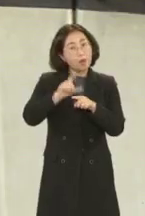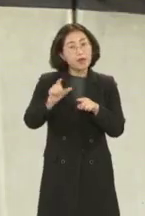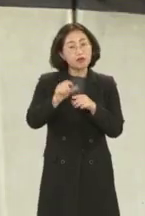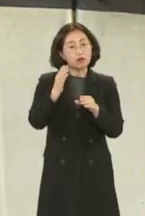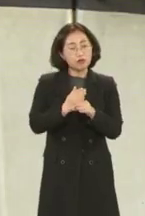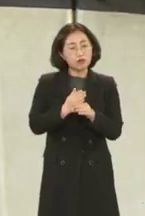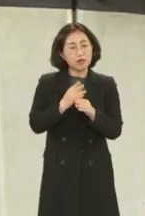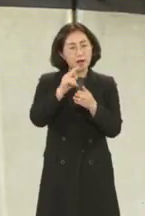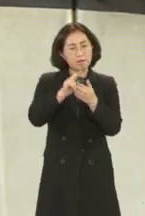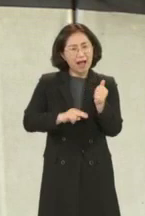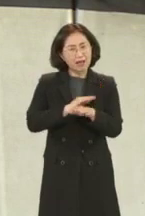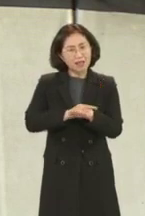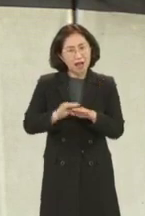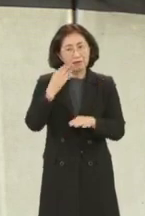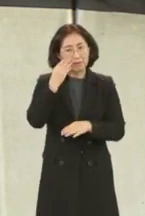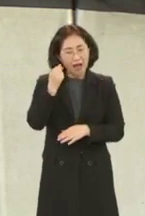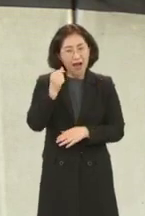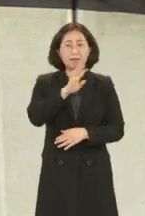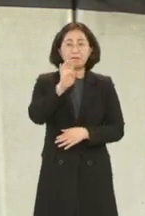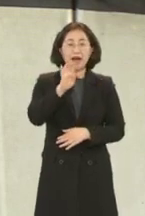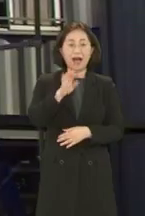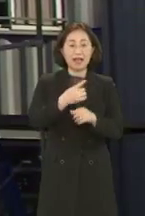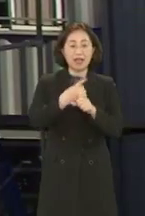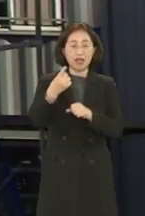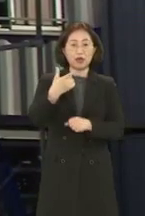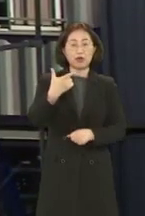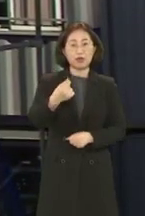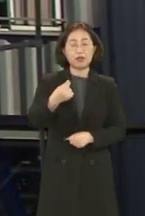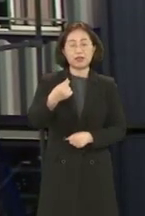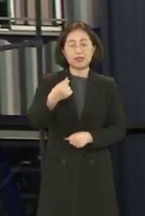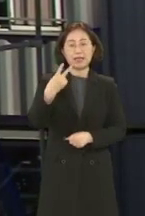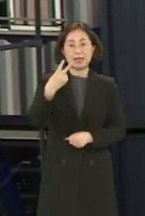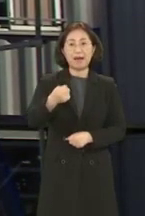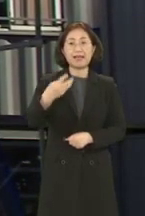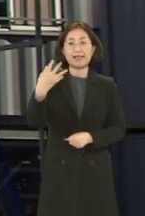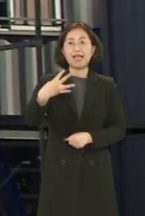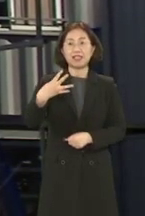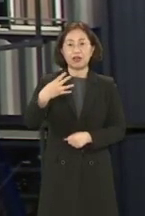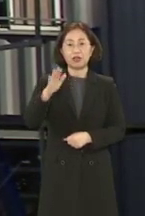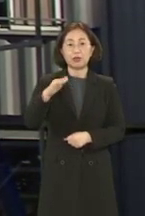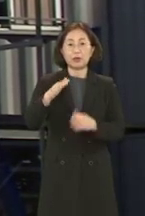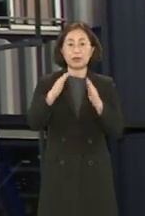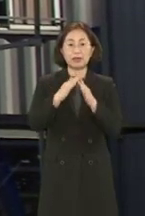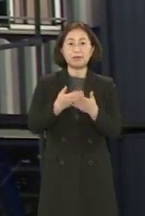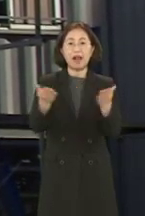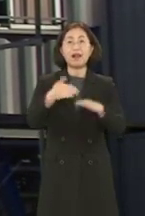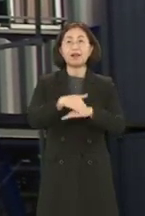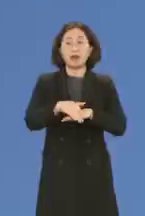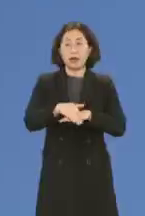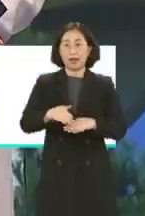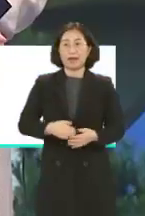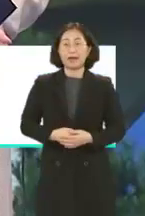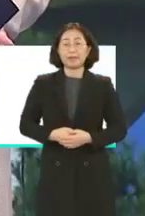분양이 이루어질지는 미지수로 내년에도 2만 6,410호가 예정돼 있습니다.